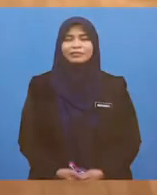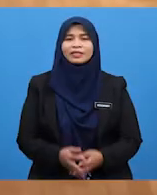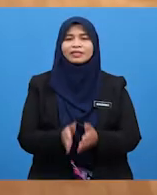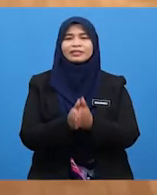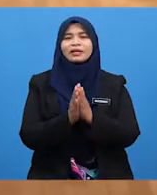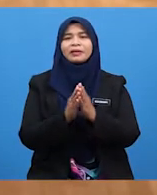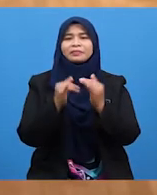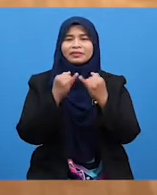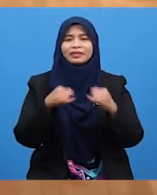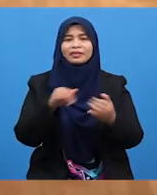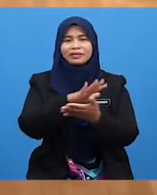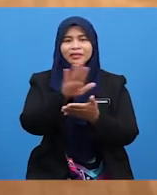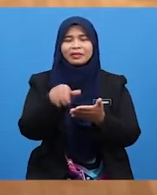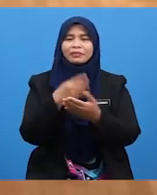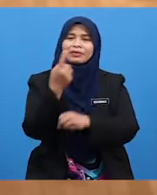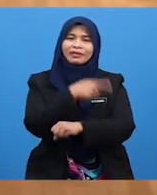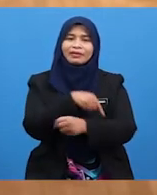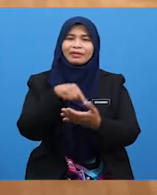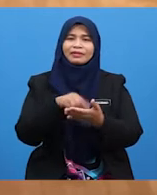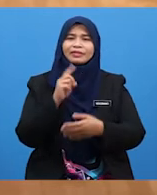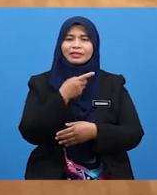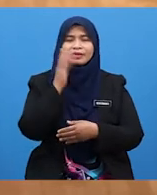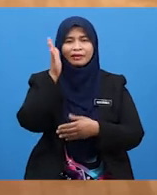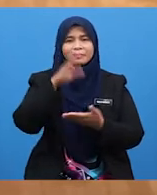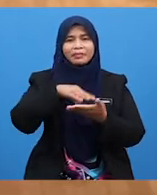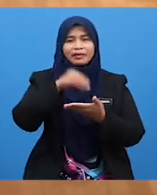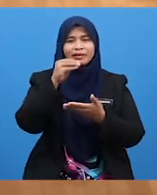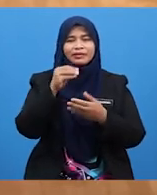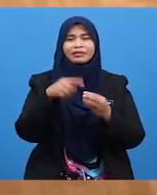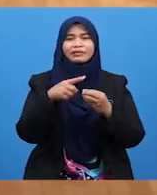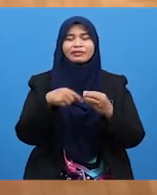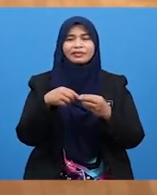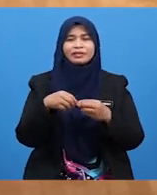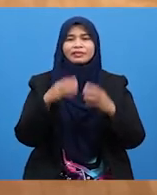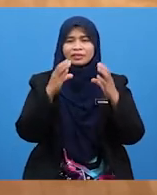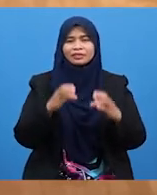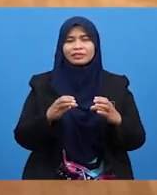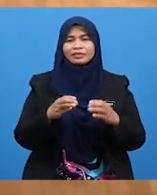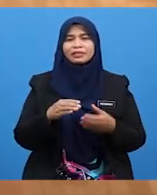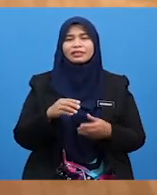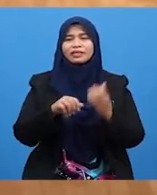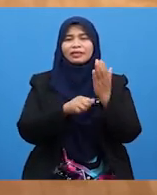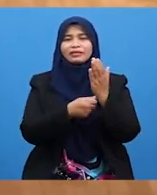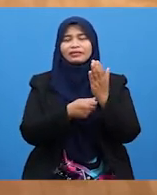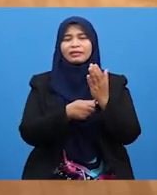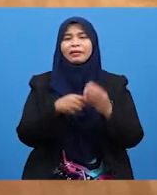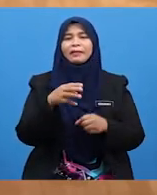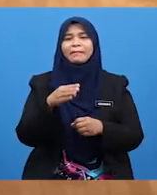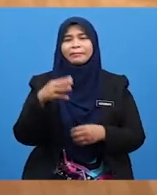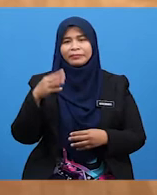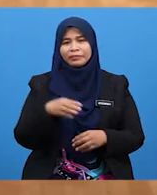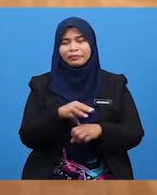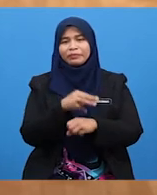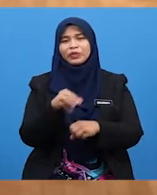Salam sejahtera semua. Hari ini kita akan belajar tentang teknik asas nyanyian Melayu asli. Apa khabar murid-murid pada hari